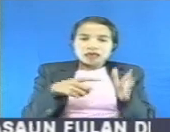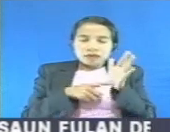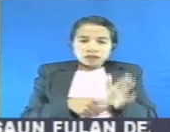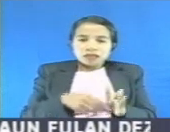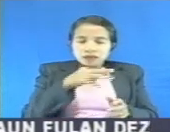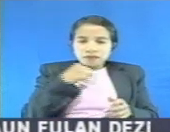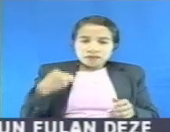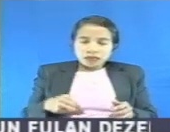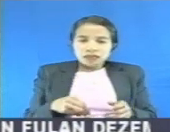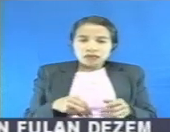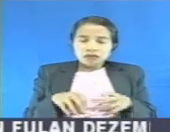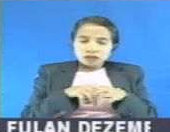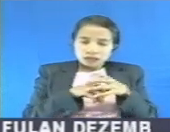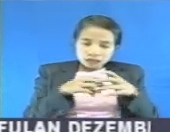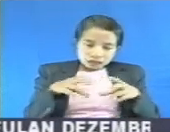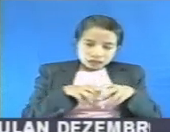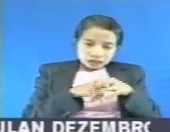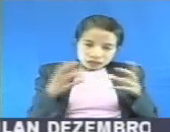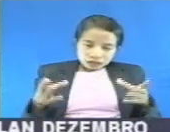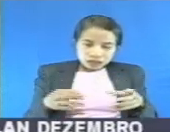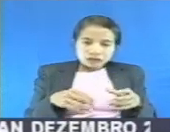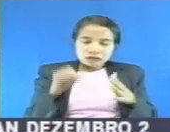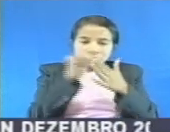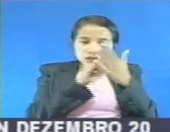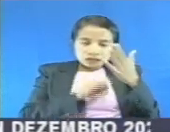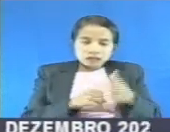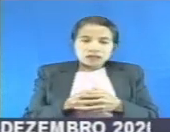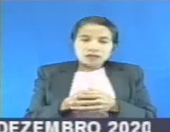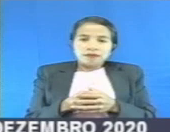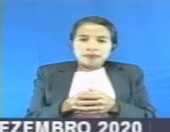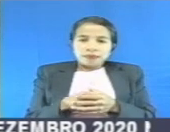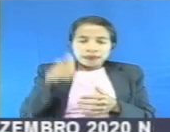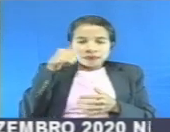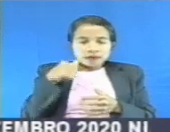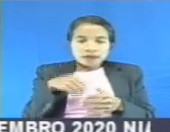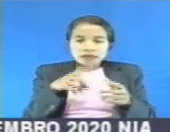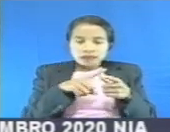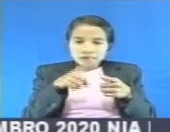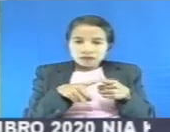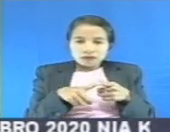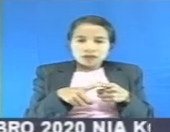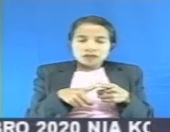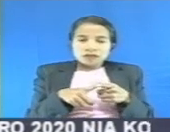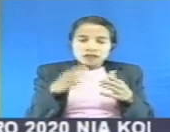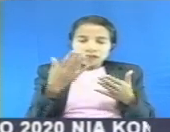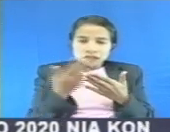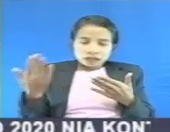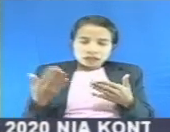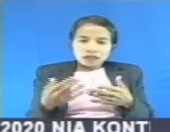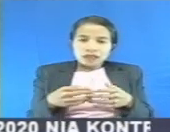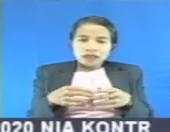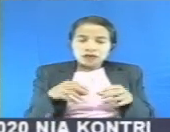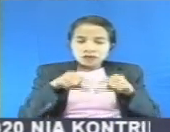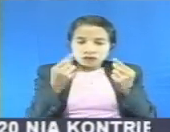ADMI, sobu quinta-feira ne estatua Nossa Senhora Ida. Depois de sobu material desconhecido ne, equipa